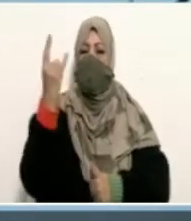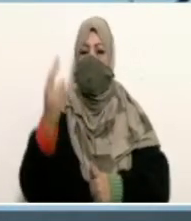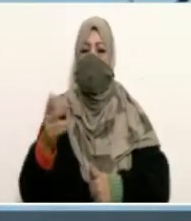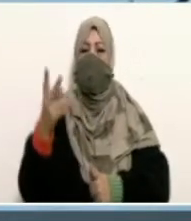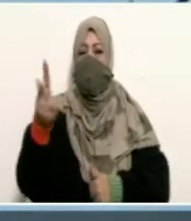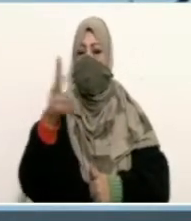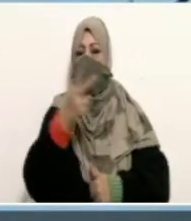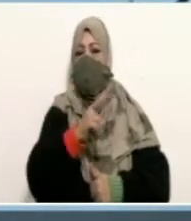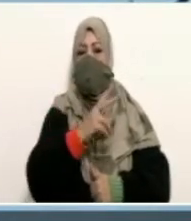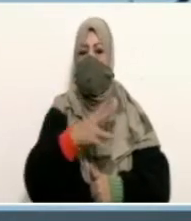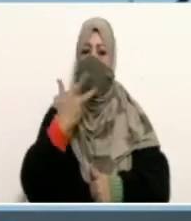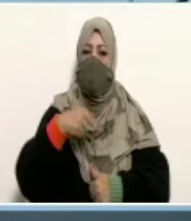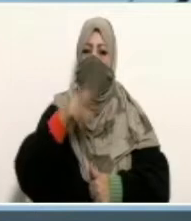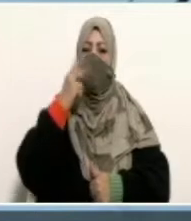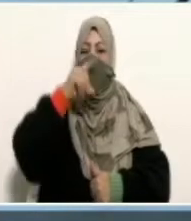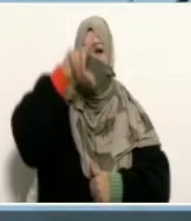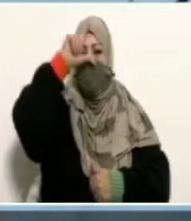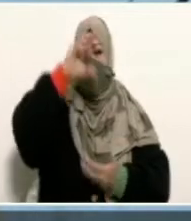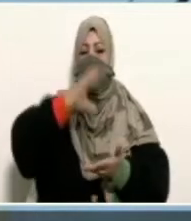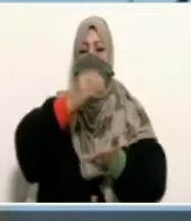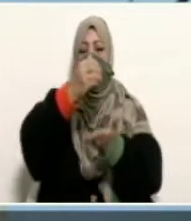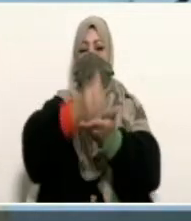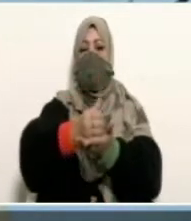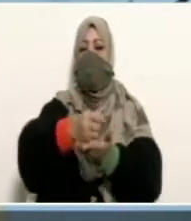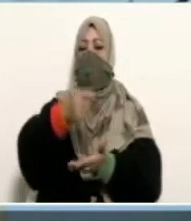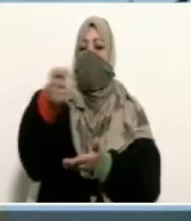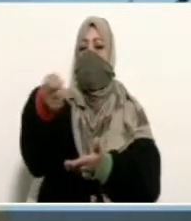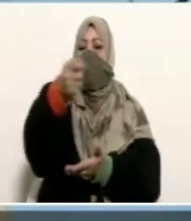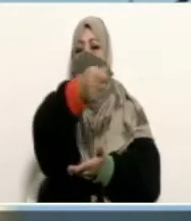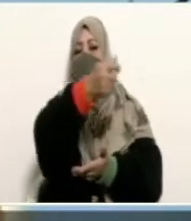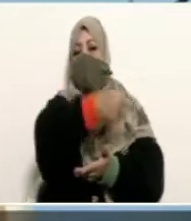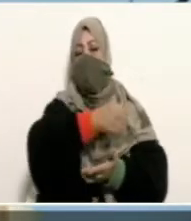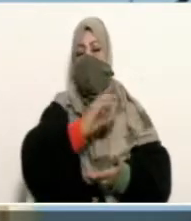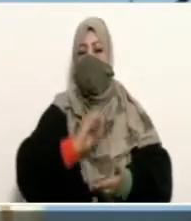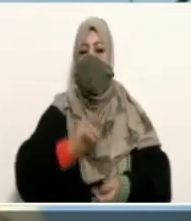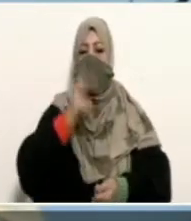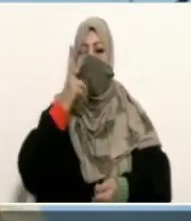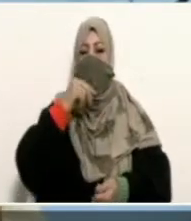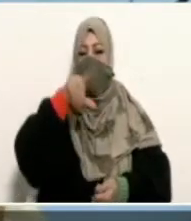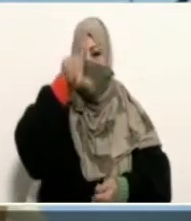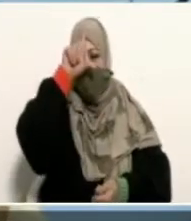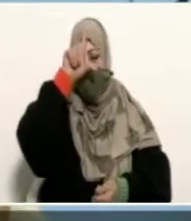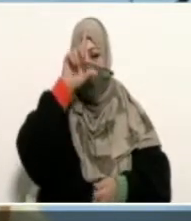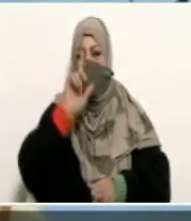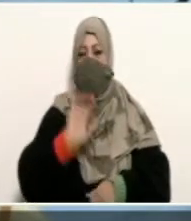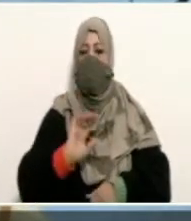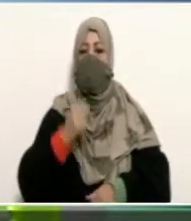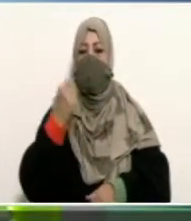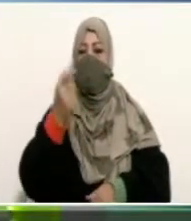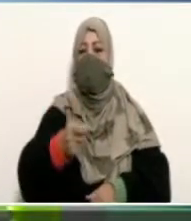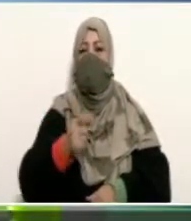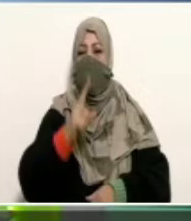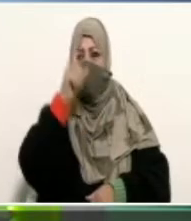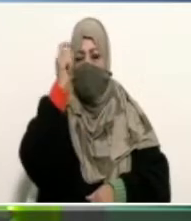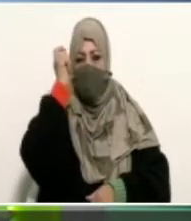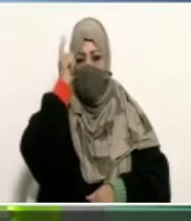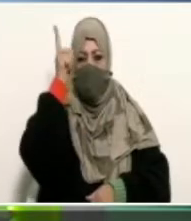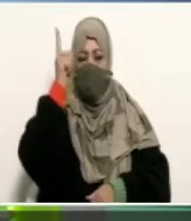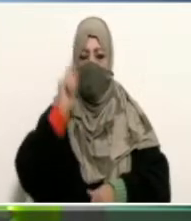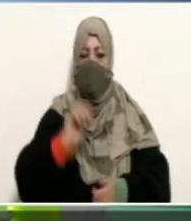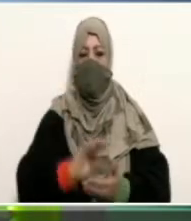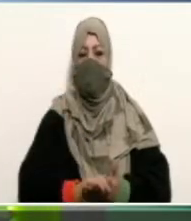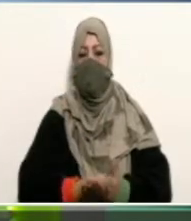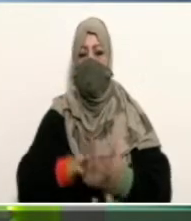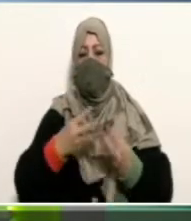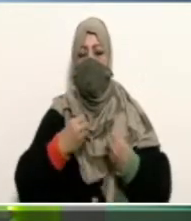عليهم باعتباره رب العائلة، فيمكن أن ينفق عليهم من هذا المال، والله أعلم. معنا الأخ عبد الله. السلام